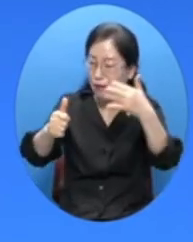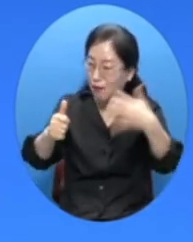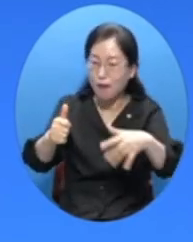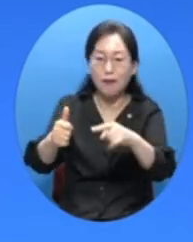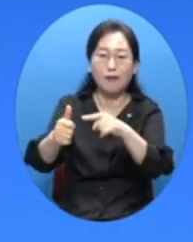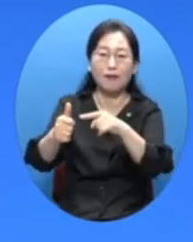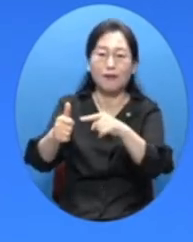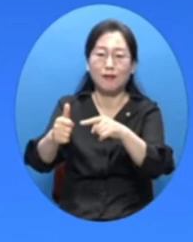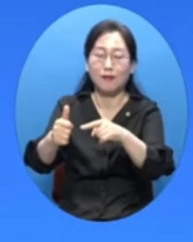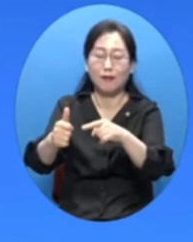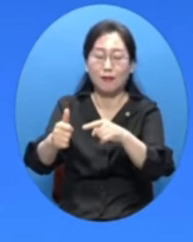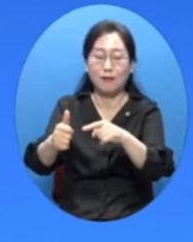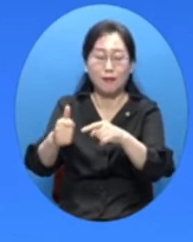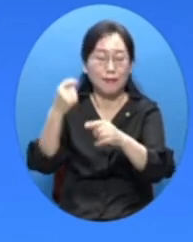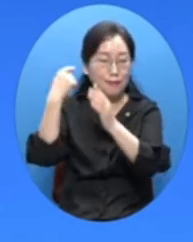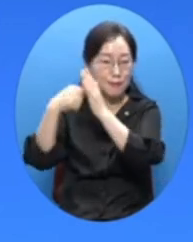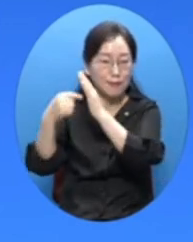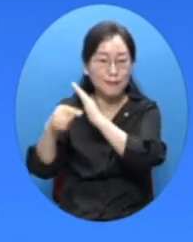믿었습니다. 네,